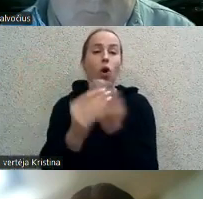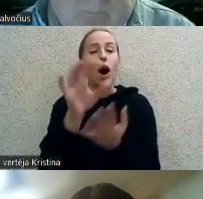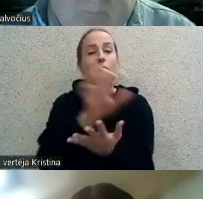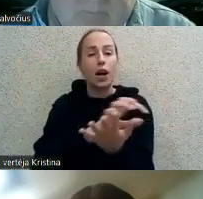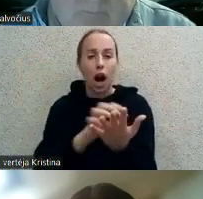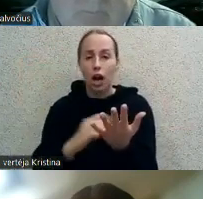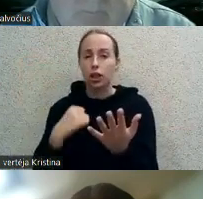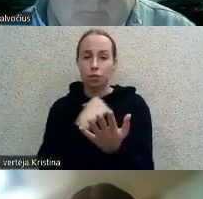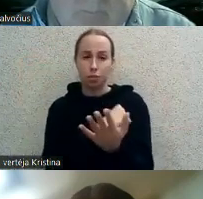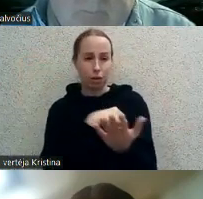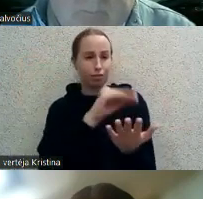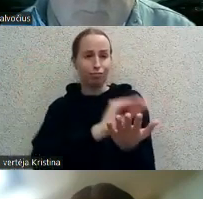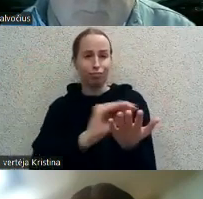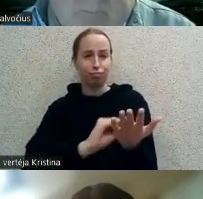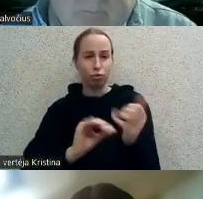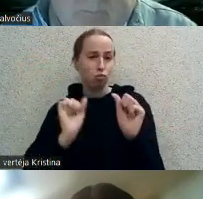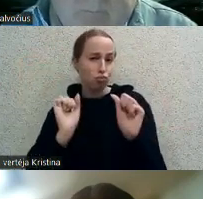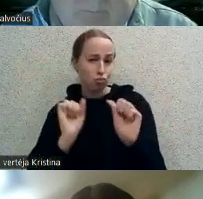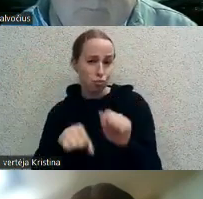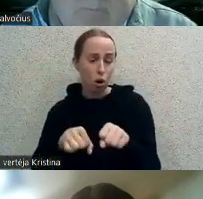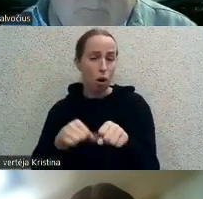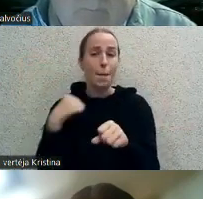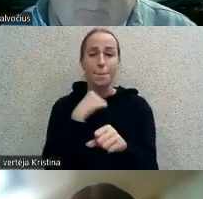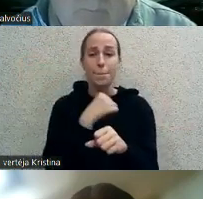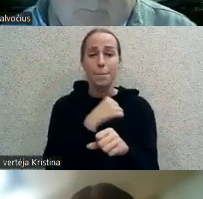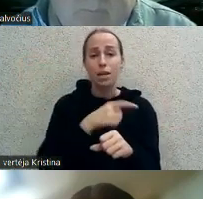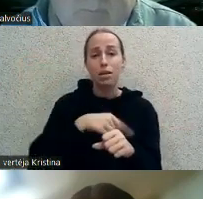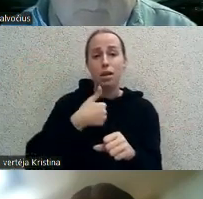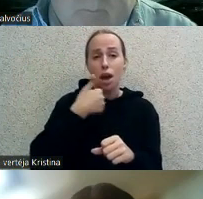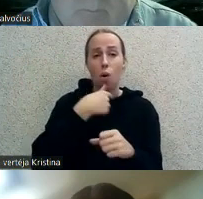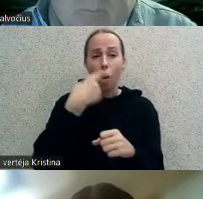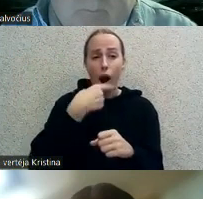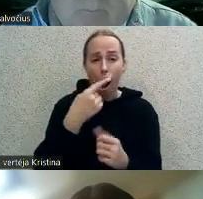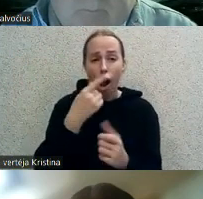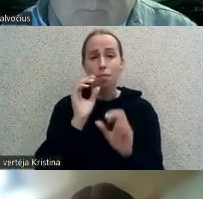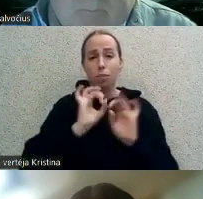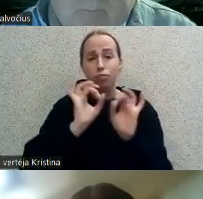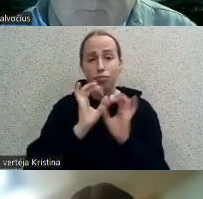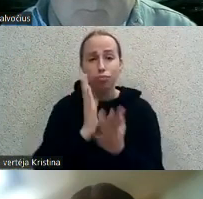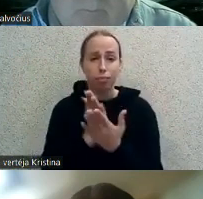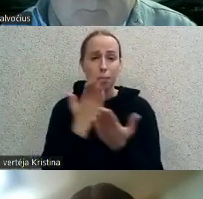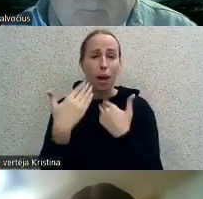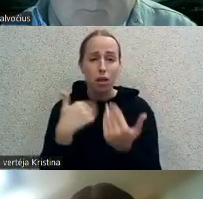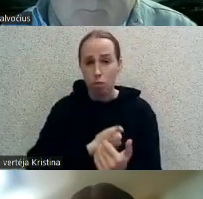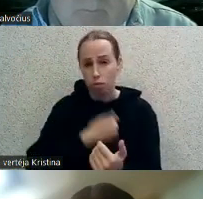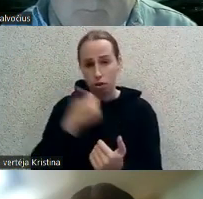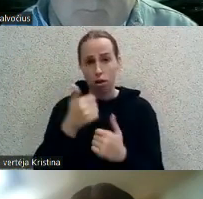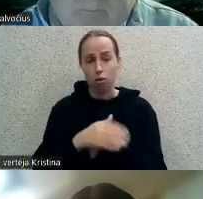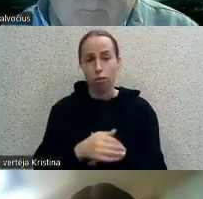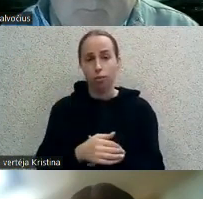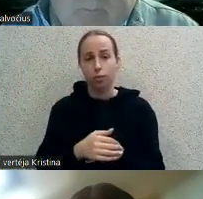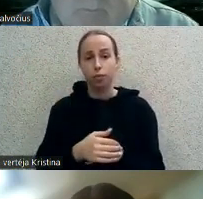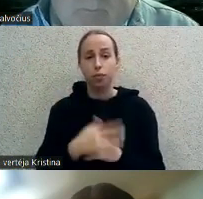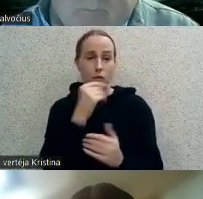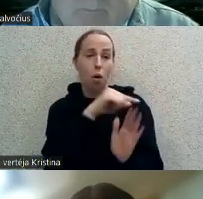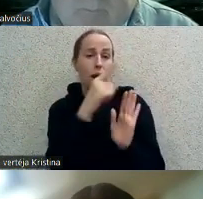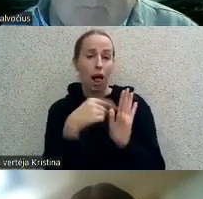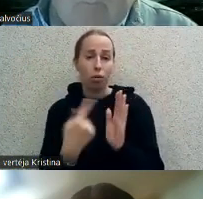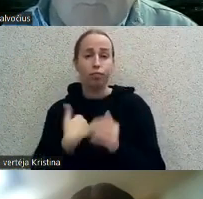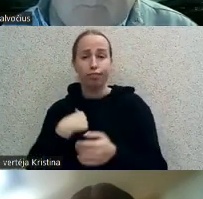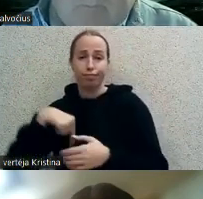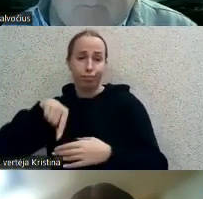rašinius, tuo geriau kalba, tuo geriau bendrauja. Tai mes taip atsakėm į pateiktus